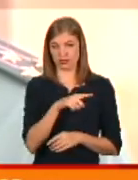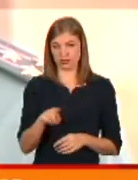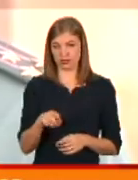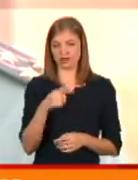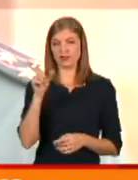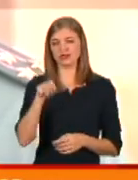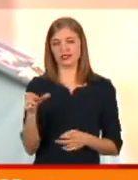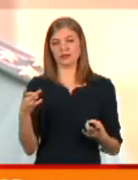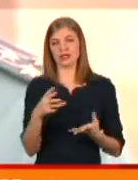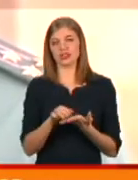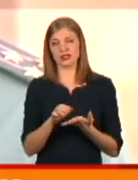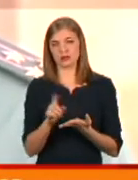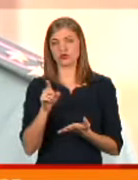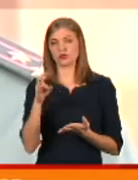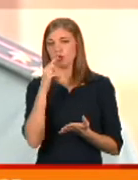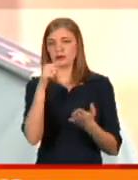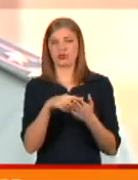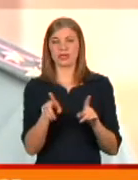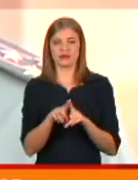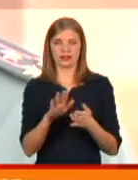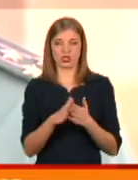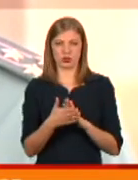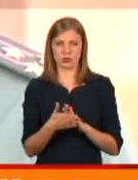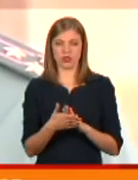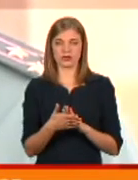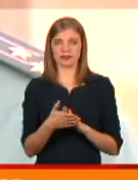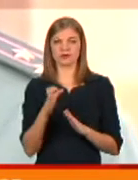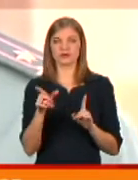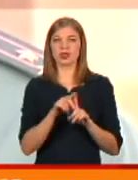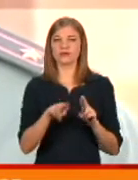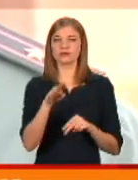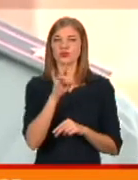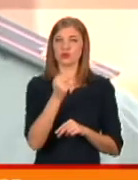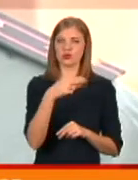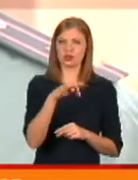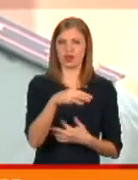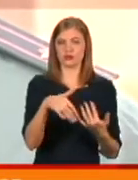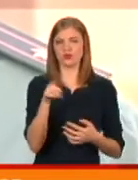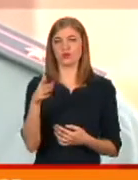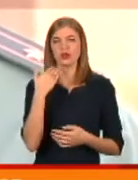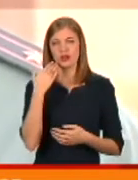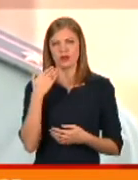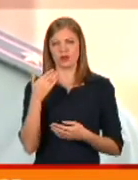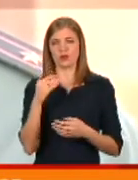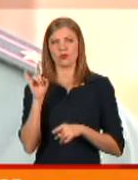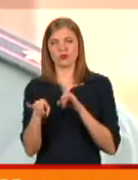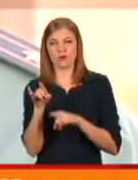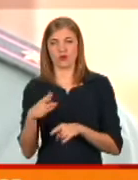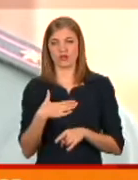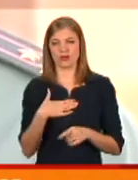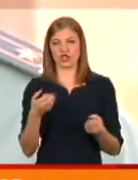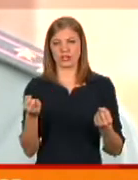С ними нужно заниматься, чтобы они не попадали в такие ситуации, как с торнадо и все остальное. То есть они легко поддаются еще уговорам